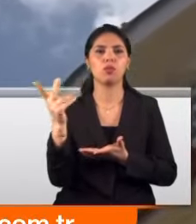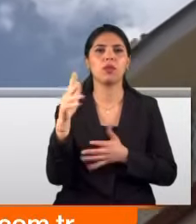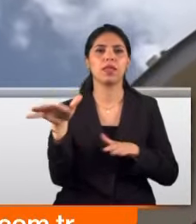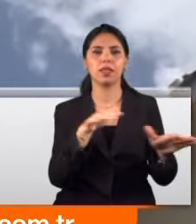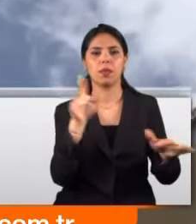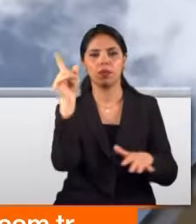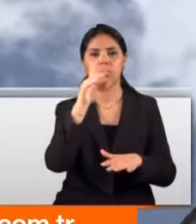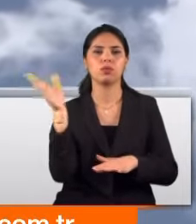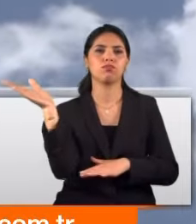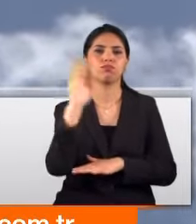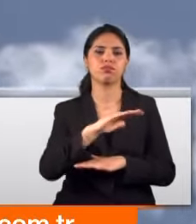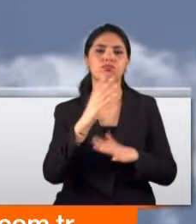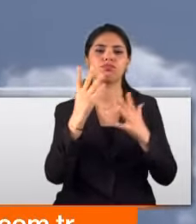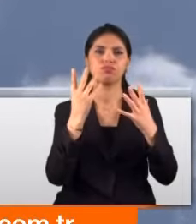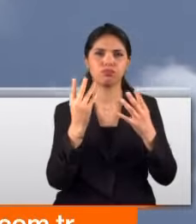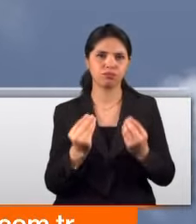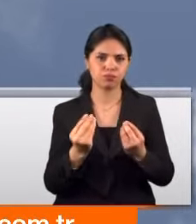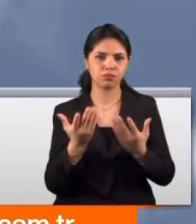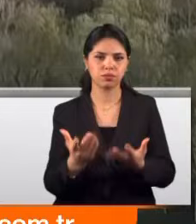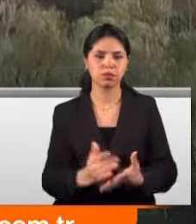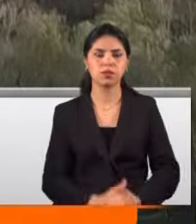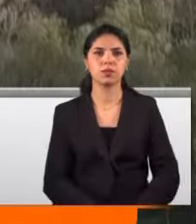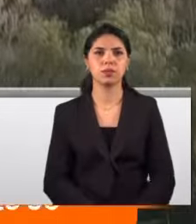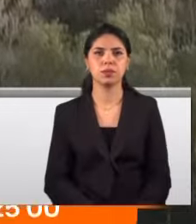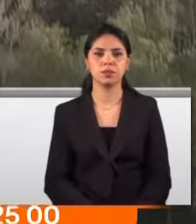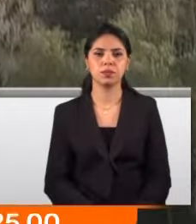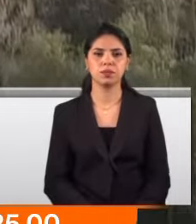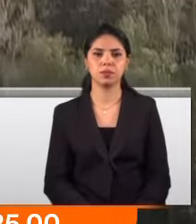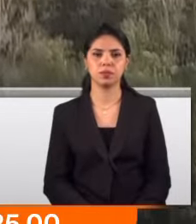sarsıntıya dayanamayarak caminin avlusuna yıkıldı.